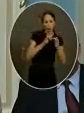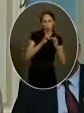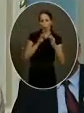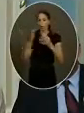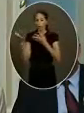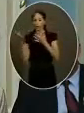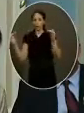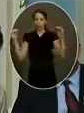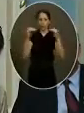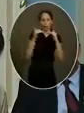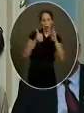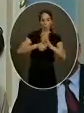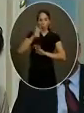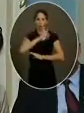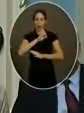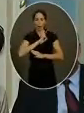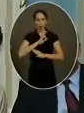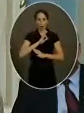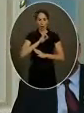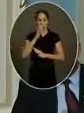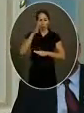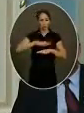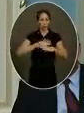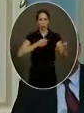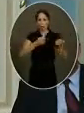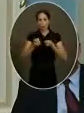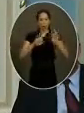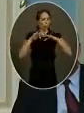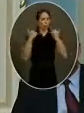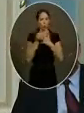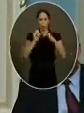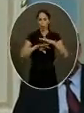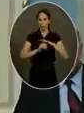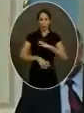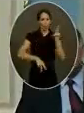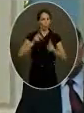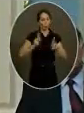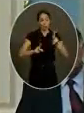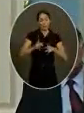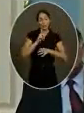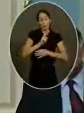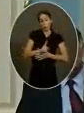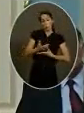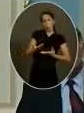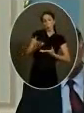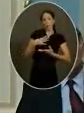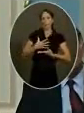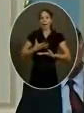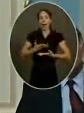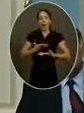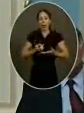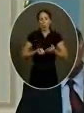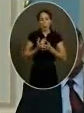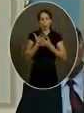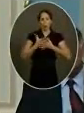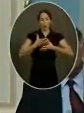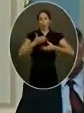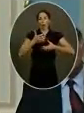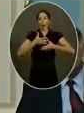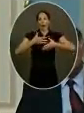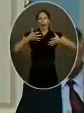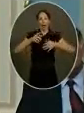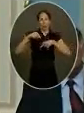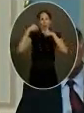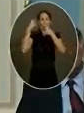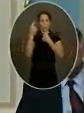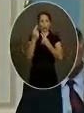et qui soit le plus profitable dans la gestion des fonds publics, bien évidemment. Mais la très grande nouveauté, c'est que